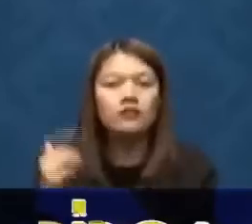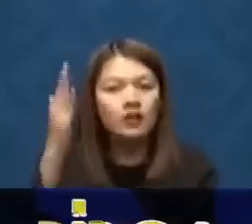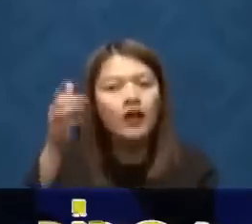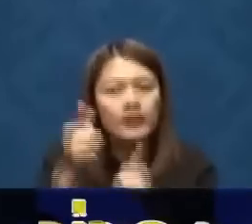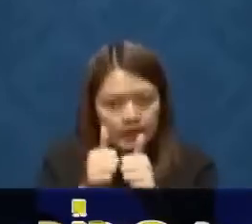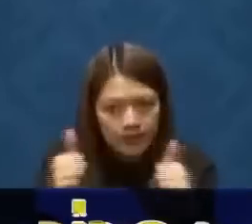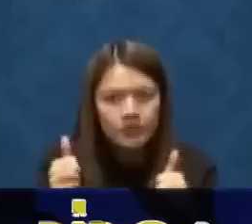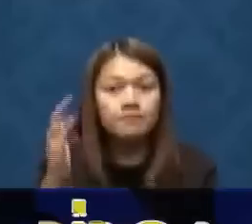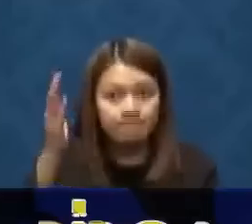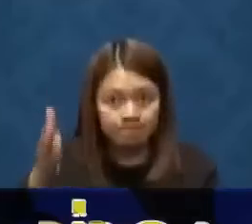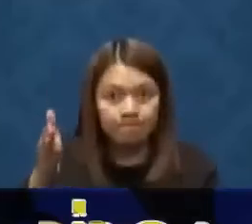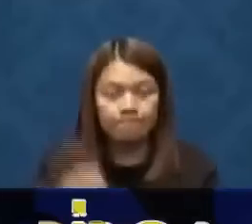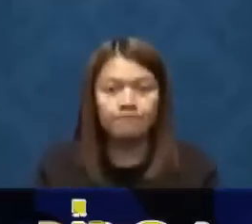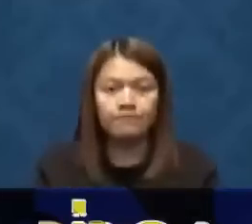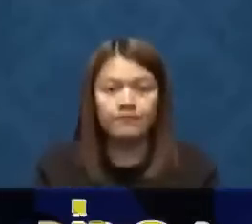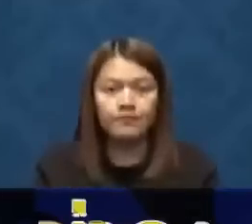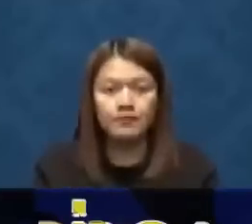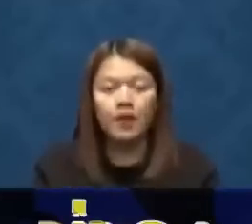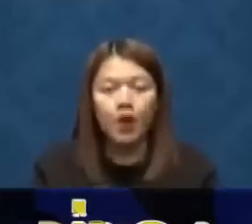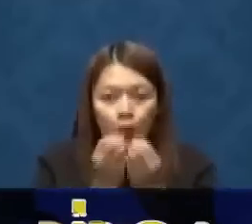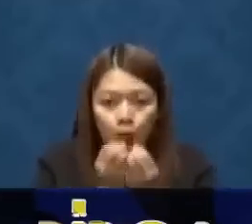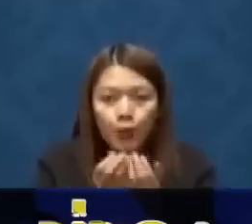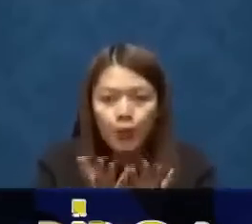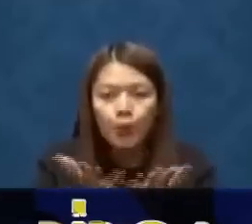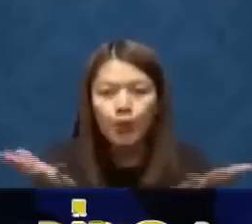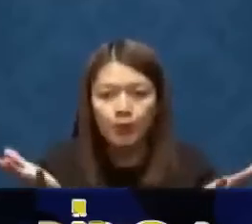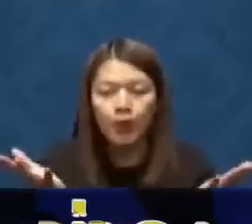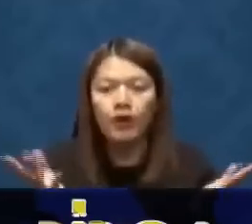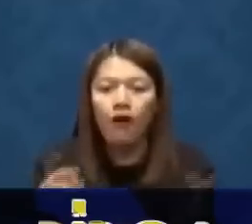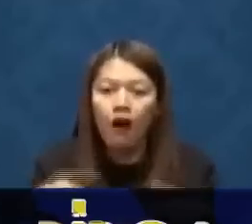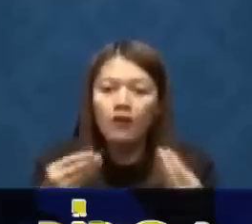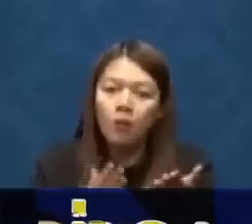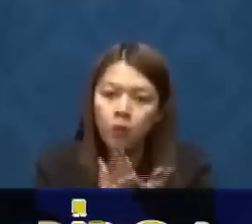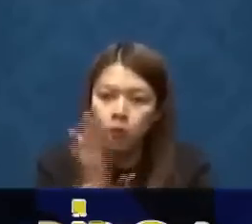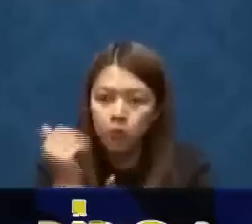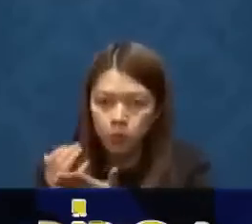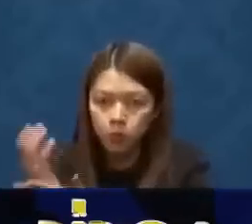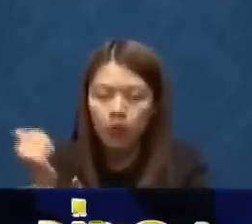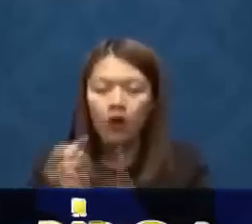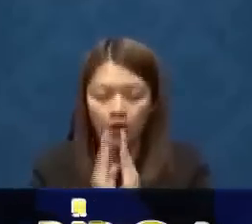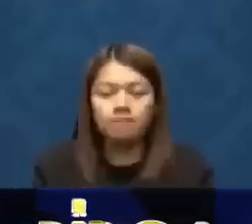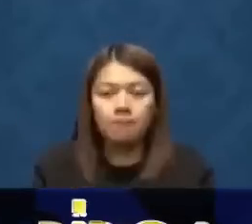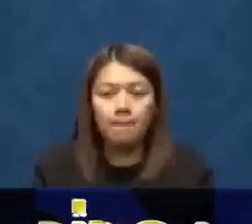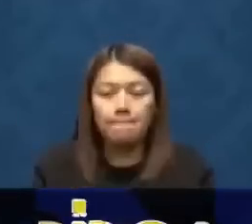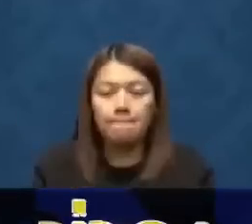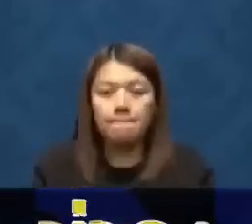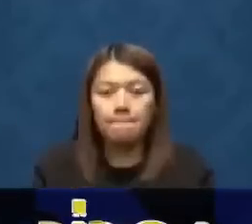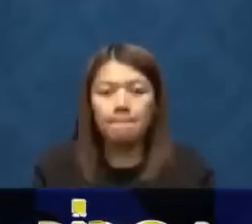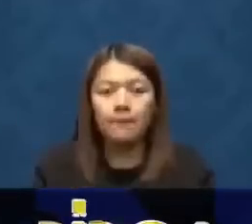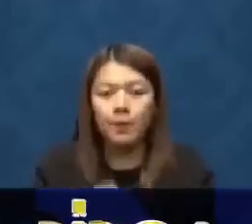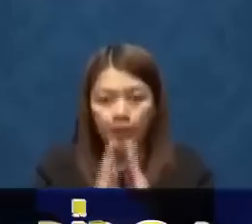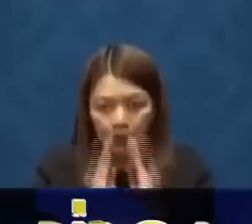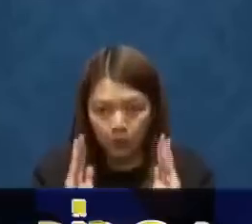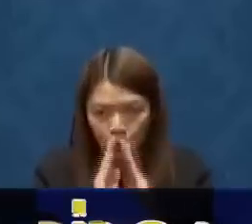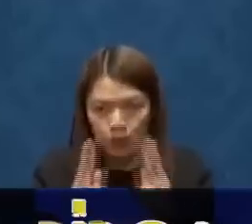ขาต้องดีขออวยพรให้เพื่อนๆทุกคนประสบความสำเร็จนะครับผมขอขอบพระคุณครับ ก็เป็น